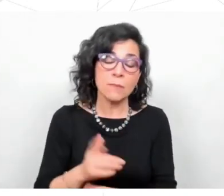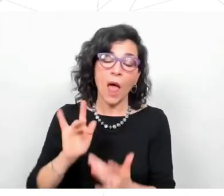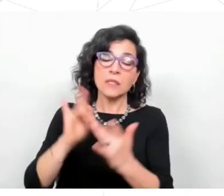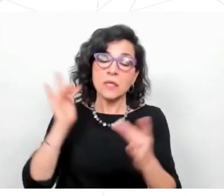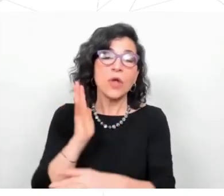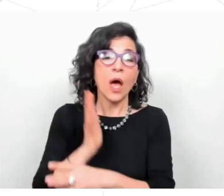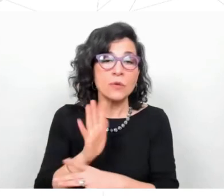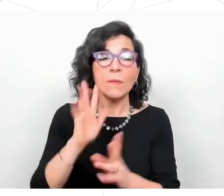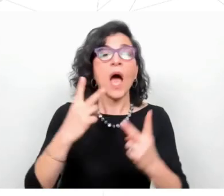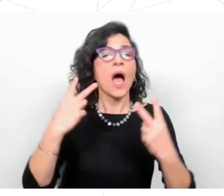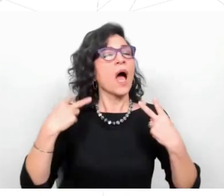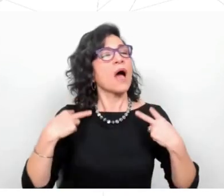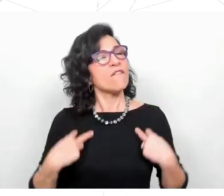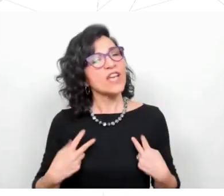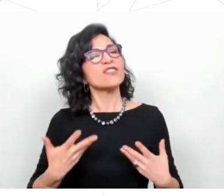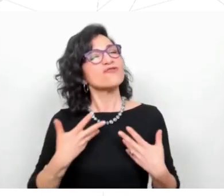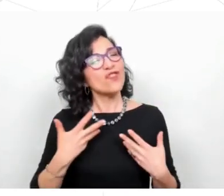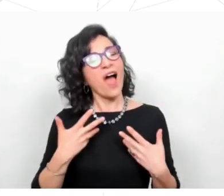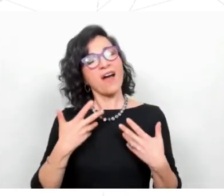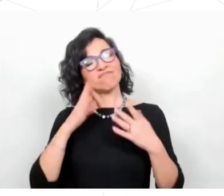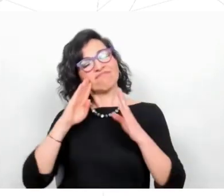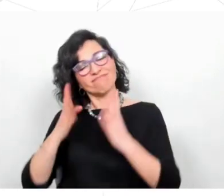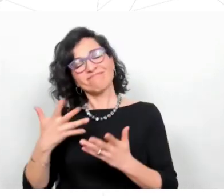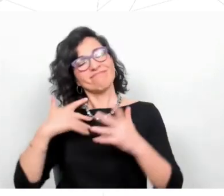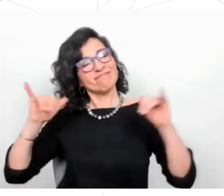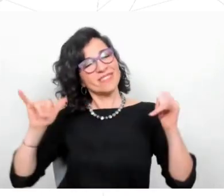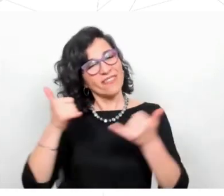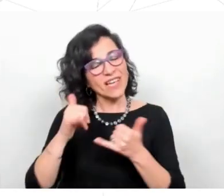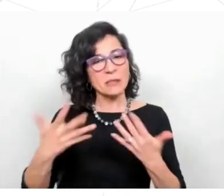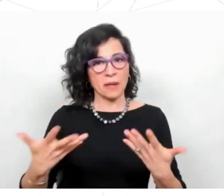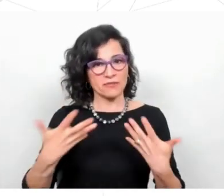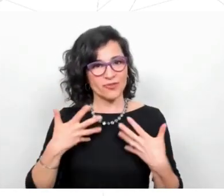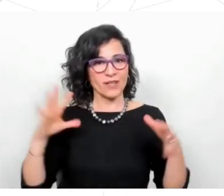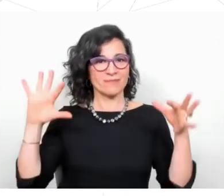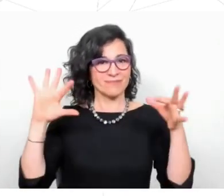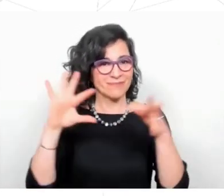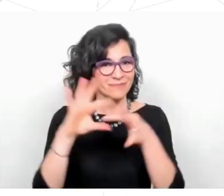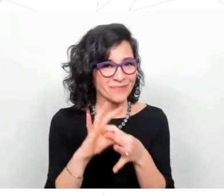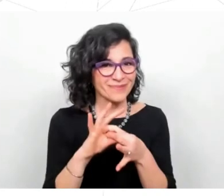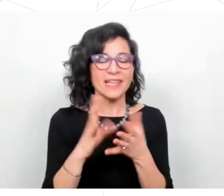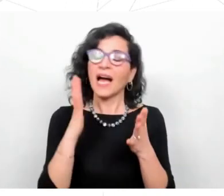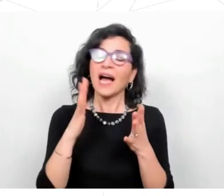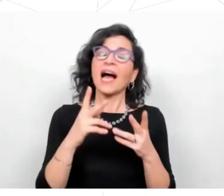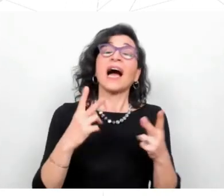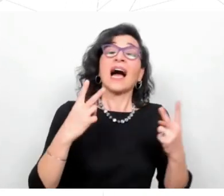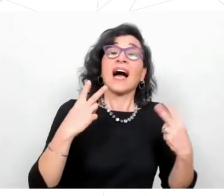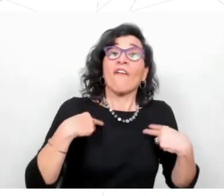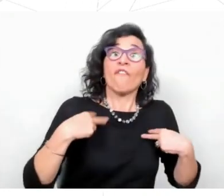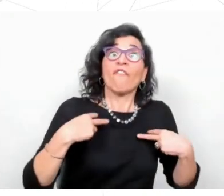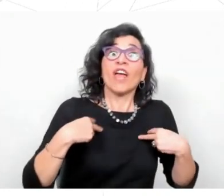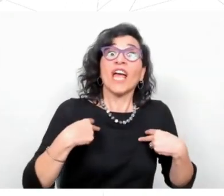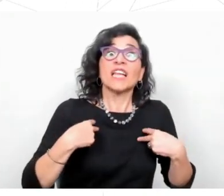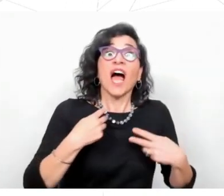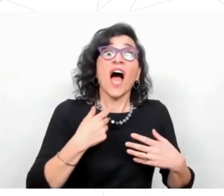la vita è fatta anche di una parte ludica, di cose che con la, tra virgolette, sopravvivenza non hanno niente a che vedere.